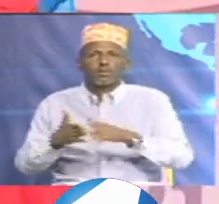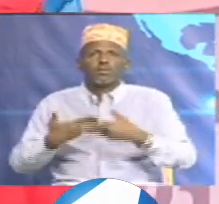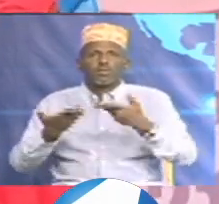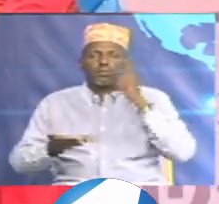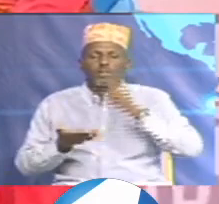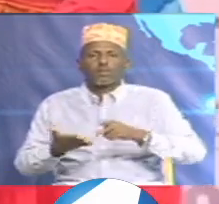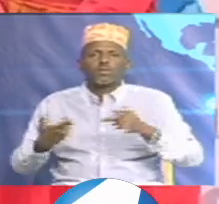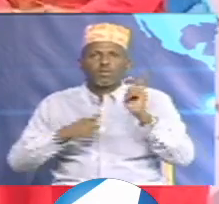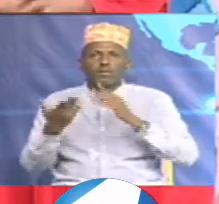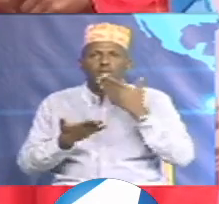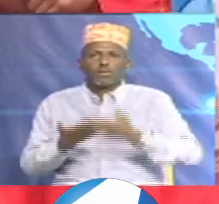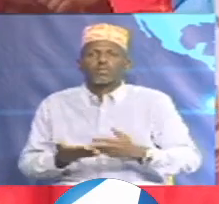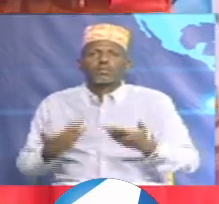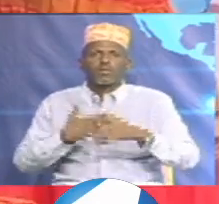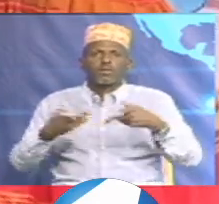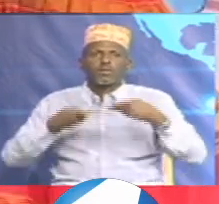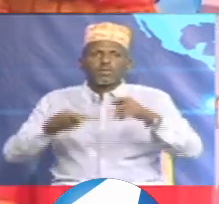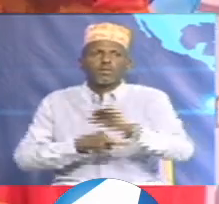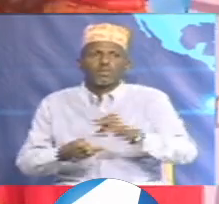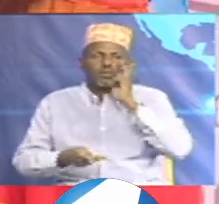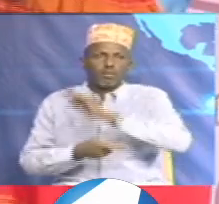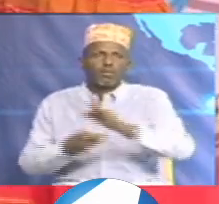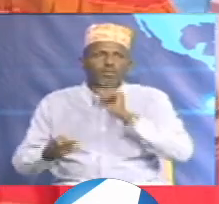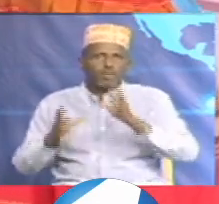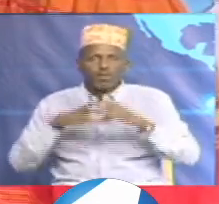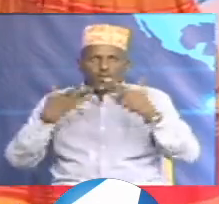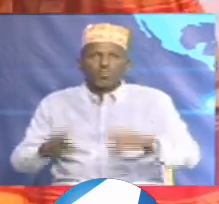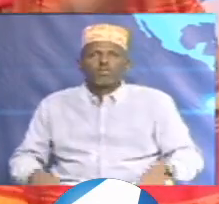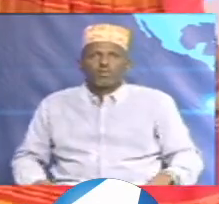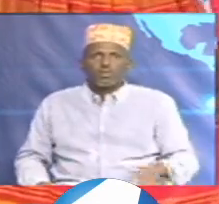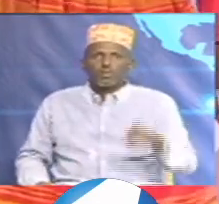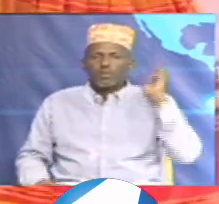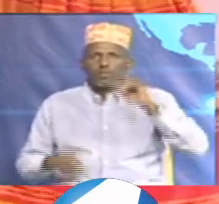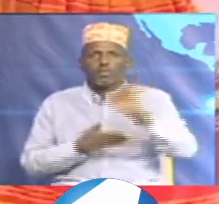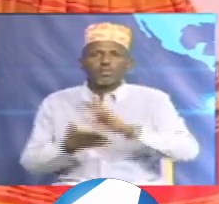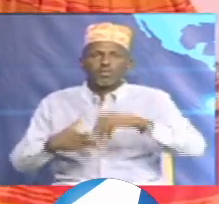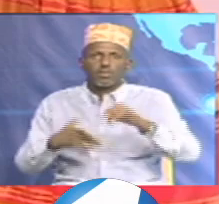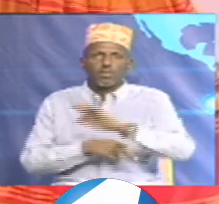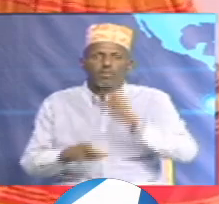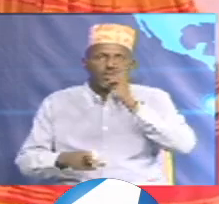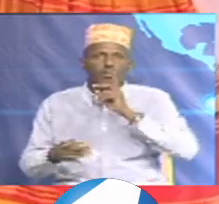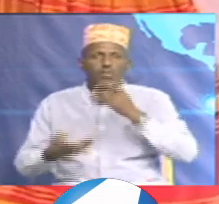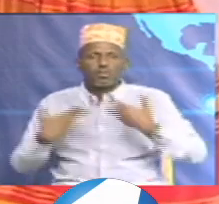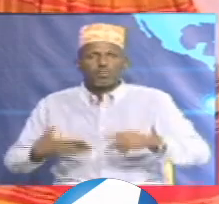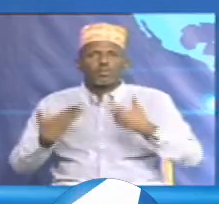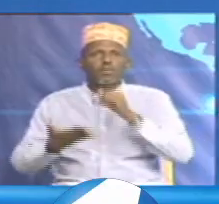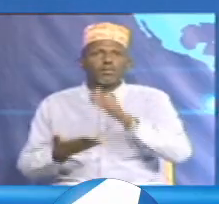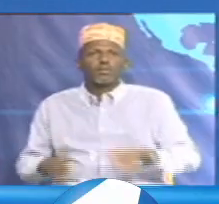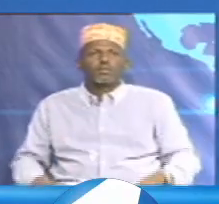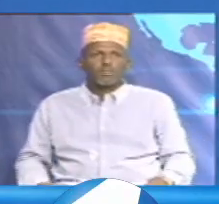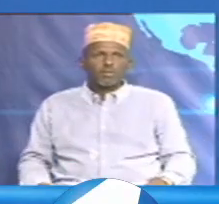démocratique souhaite une coalition combative et cohérente. Vive encore et toujours IOG.